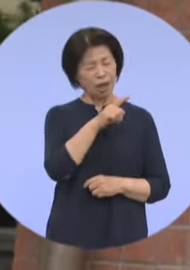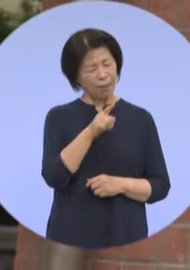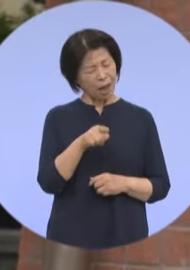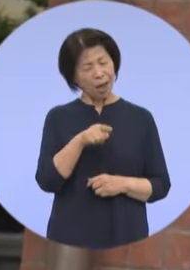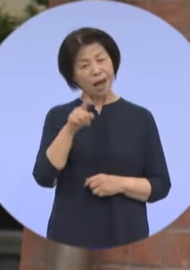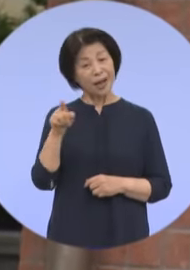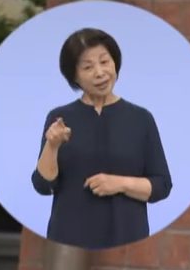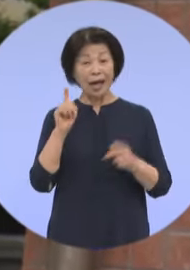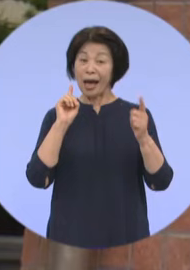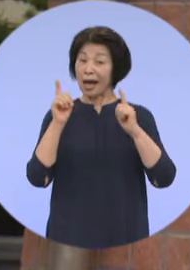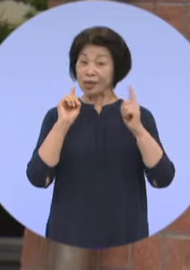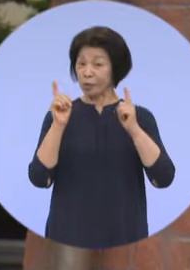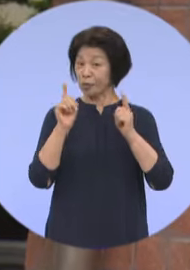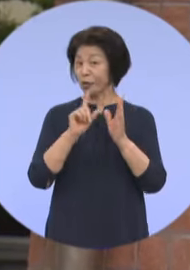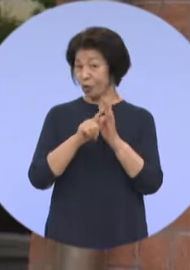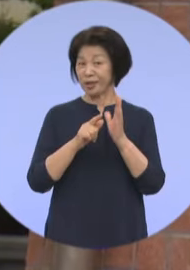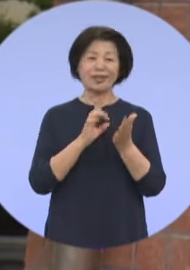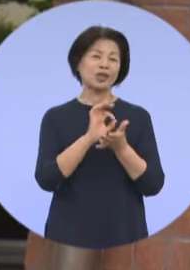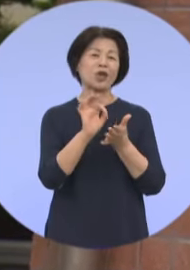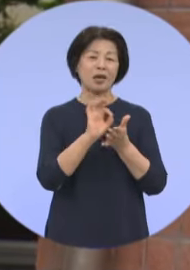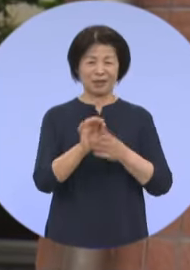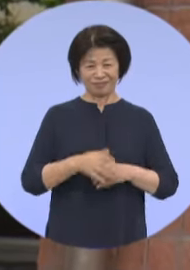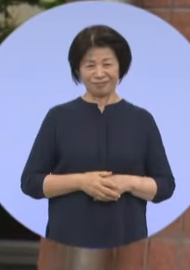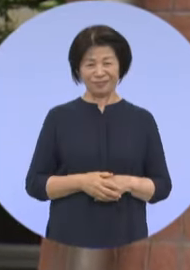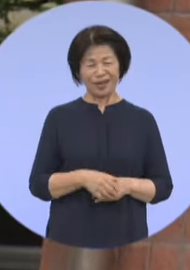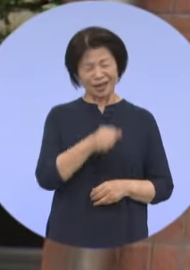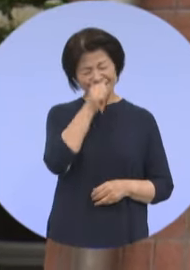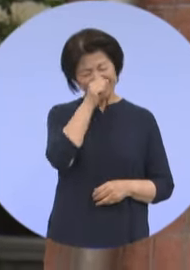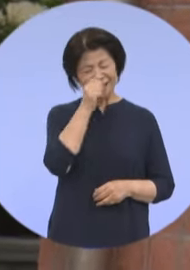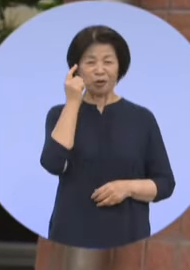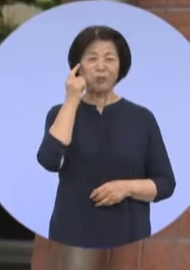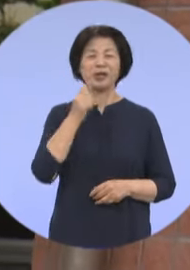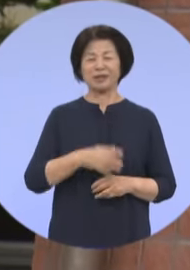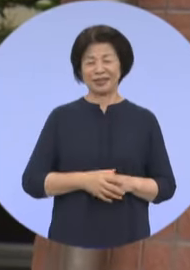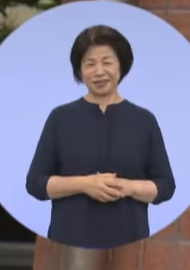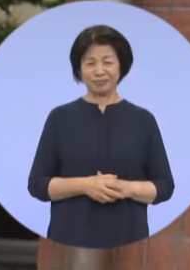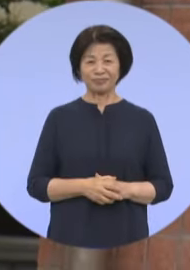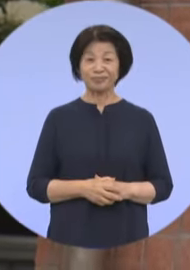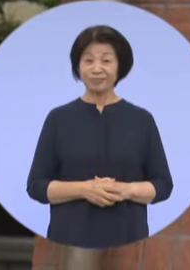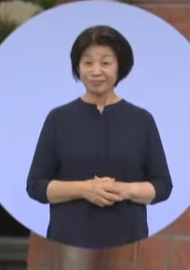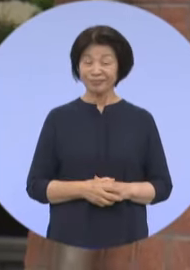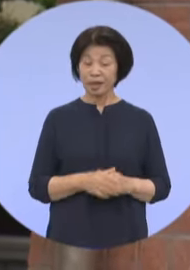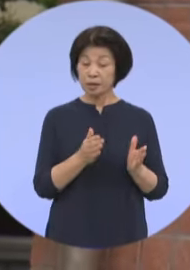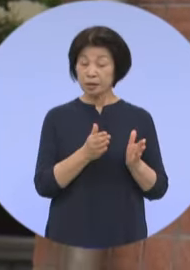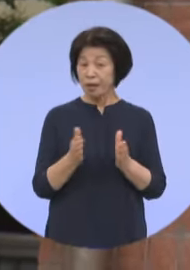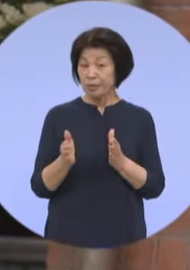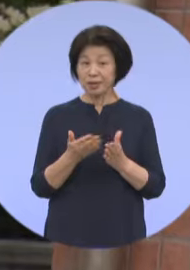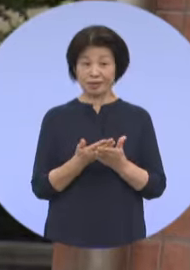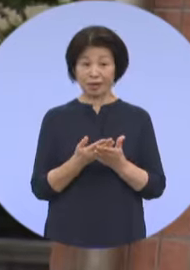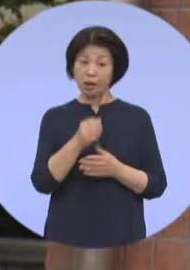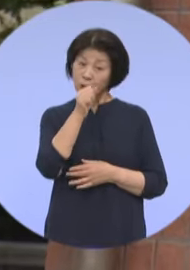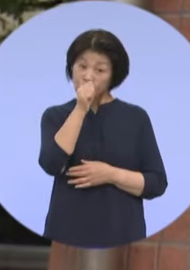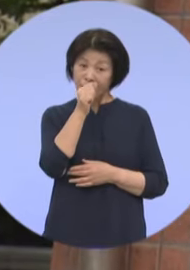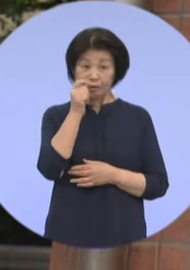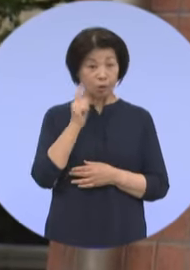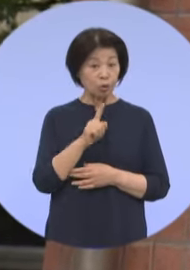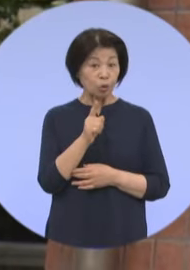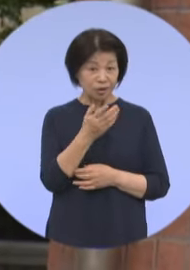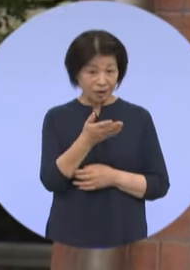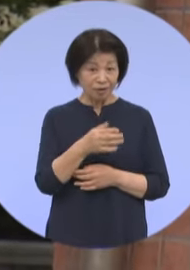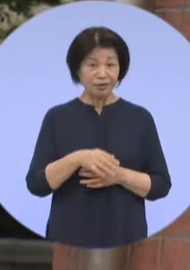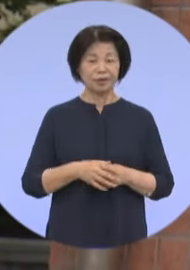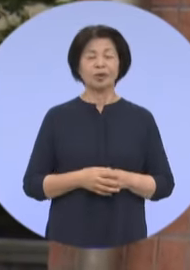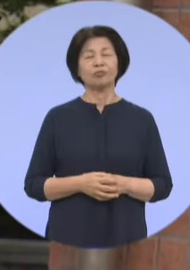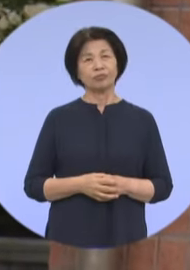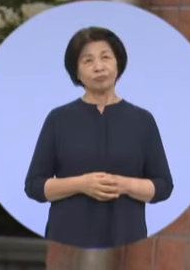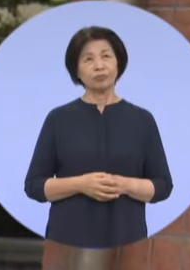びで使ったりしているので、とても使いやすくなっていい印象を持ってます。 整備されてよかったなと思うところってどん